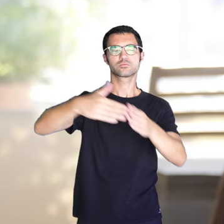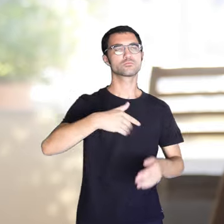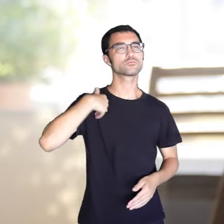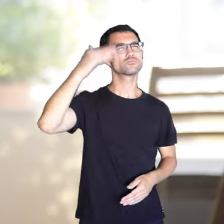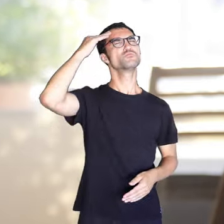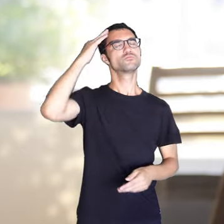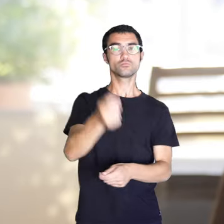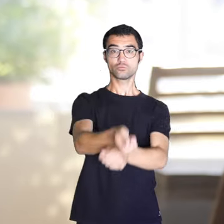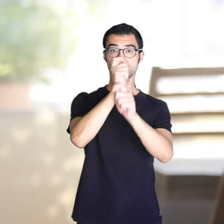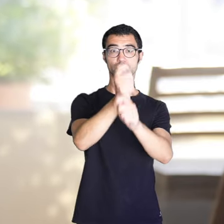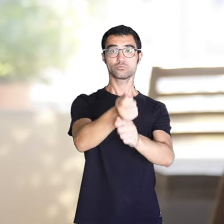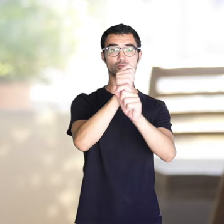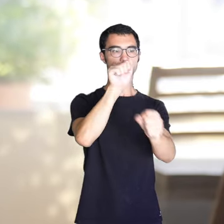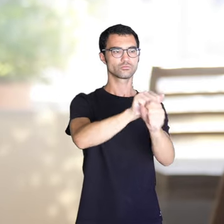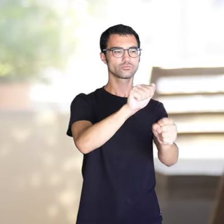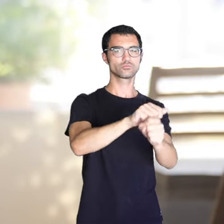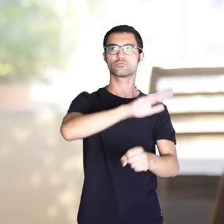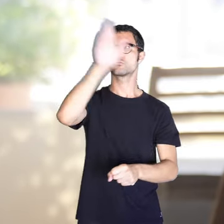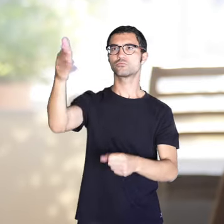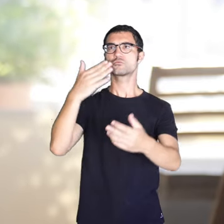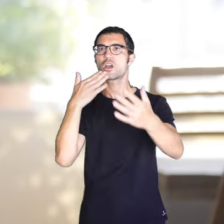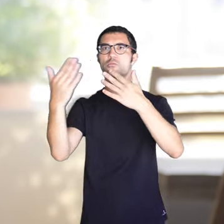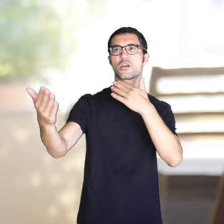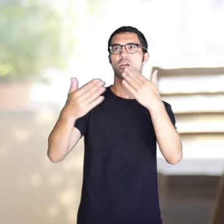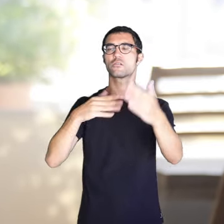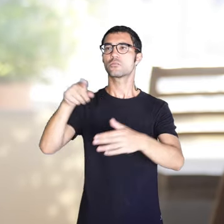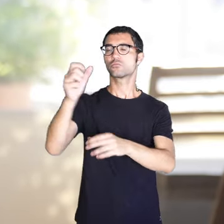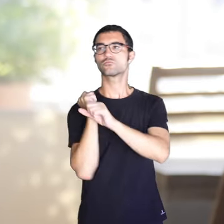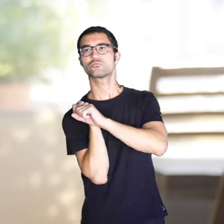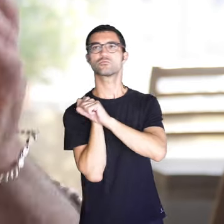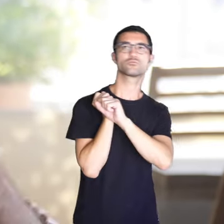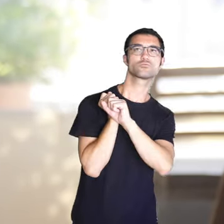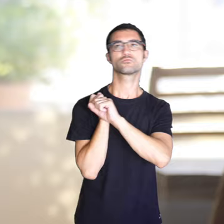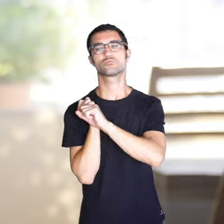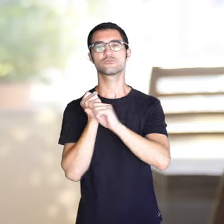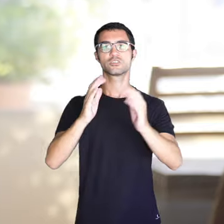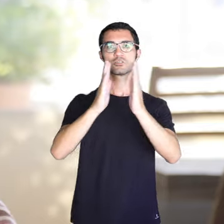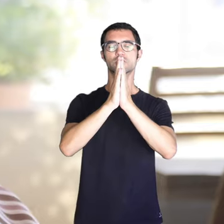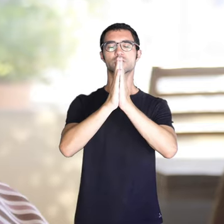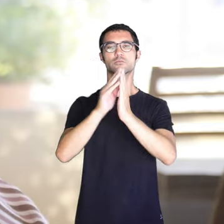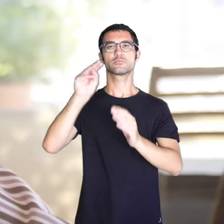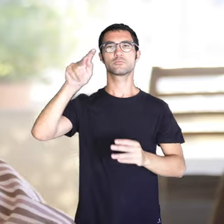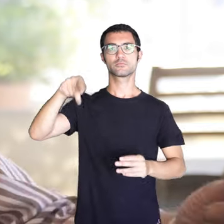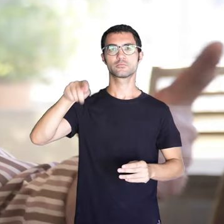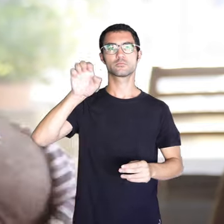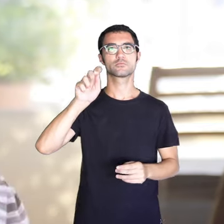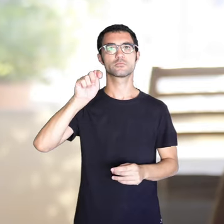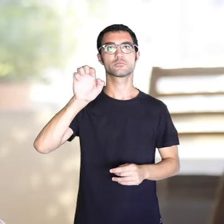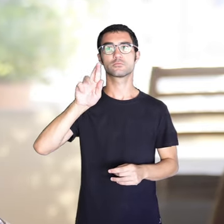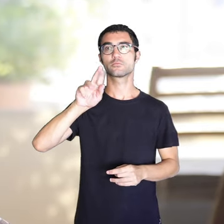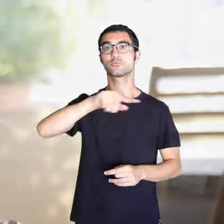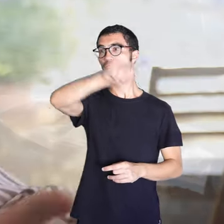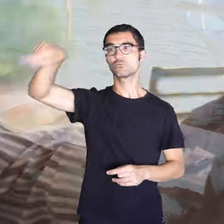vam voler pensar que volíem de Sant Pere i totes les barques, sí, i la duen un any cada